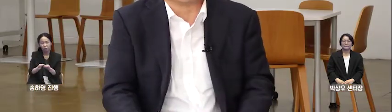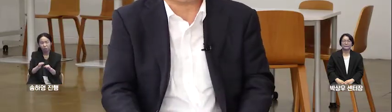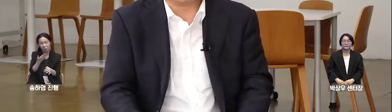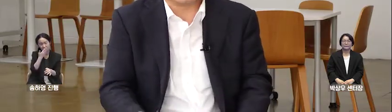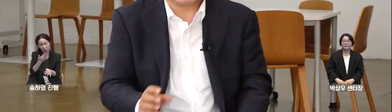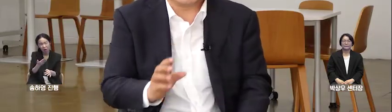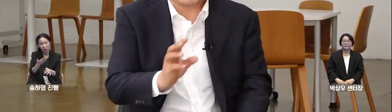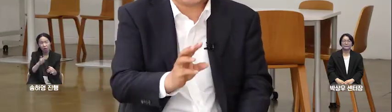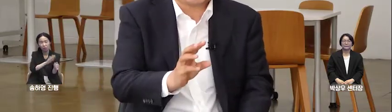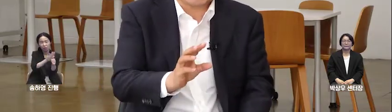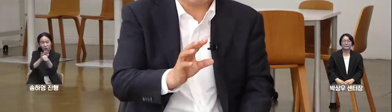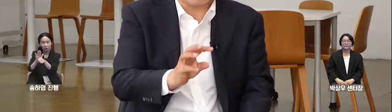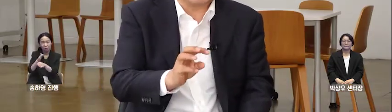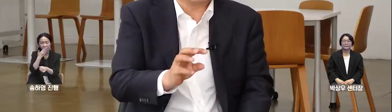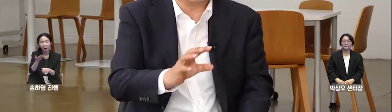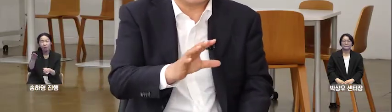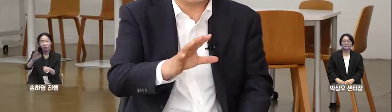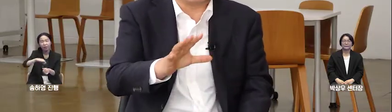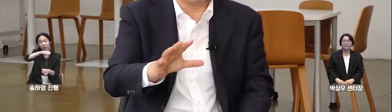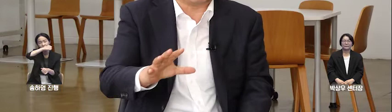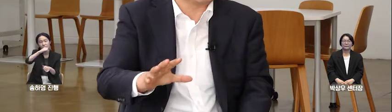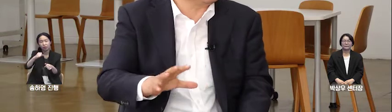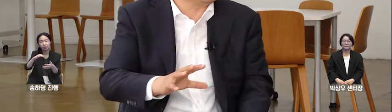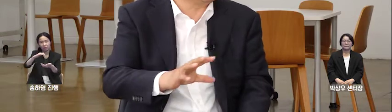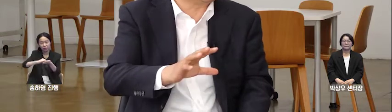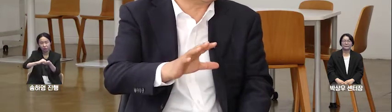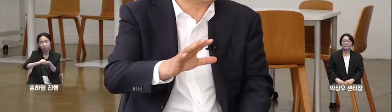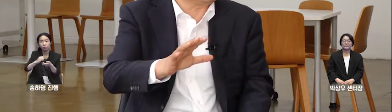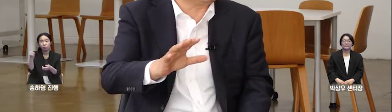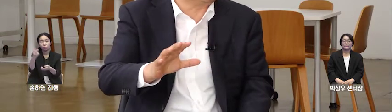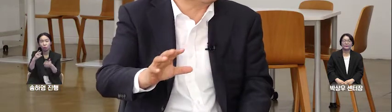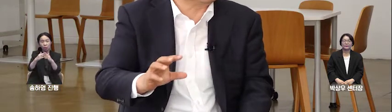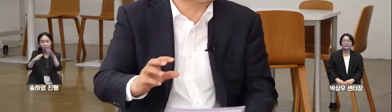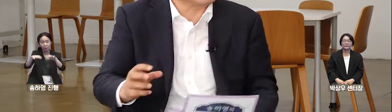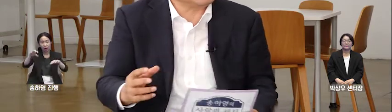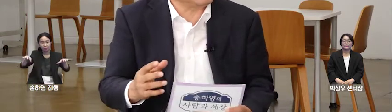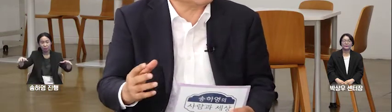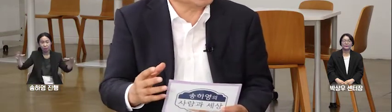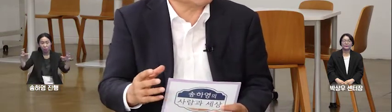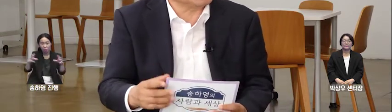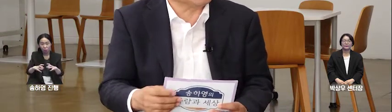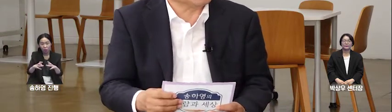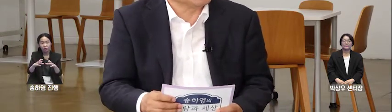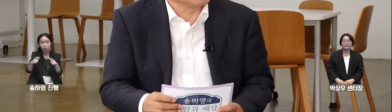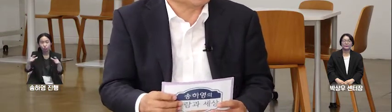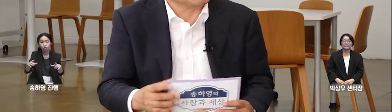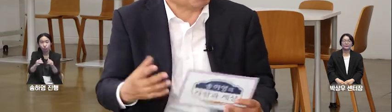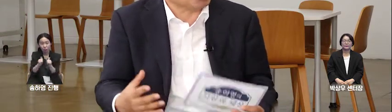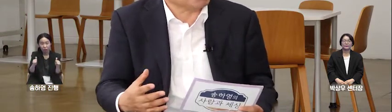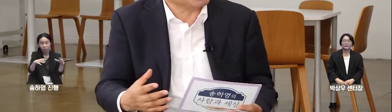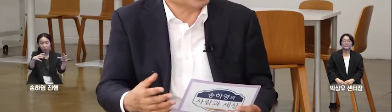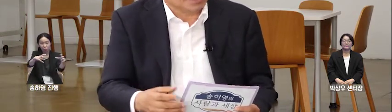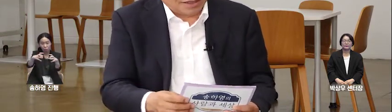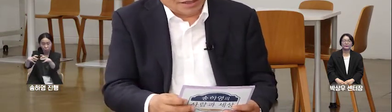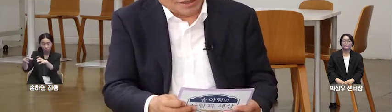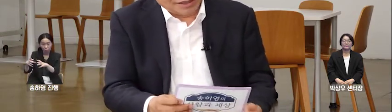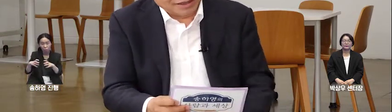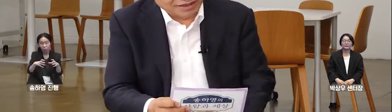텐데 그래도 그 마을에 모여 있는 주민들 자치적인 어떤 모임